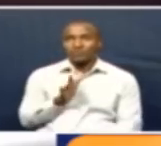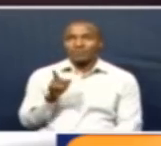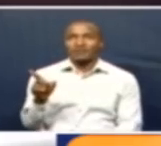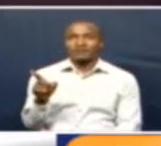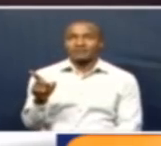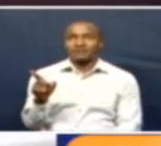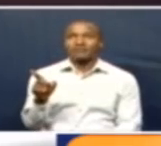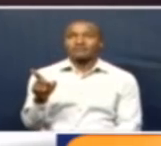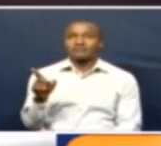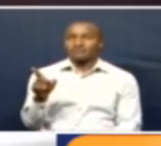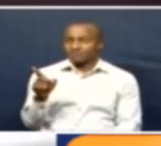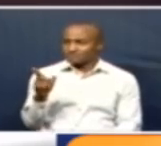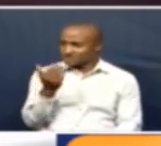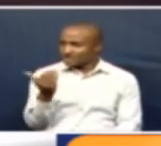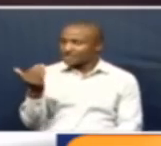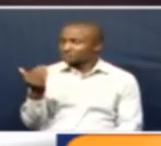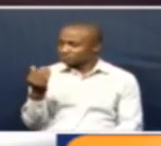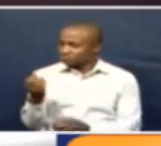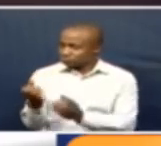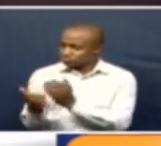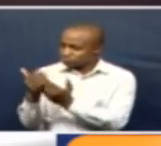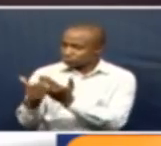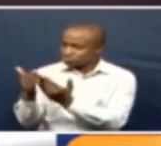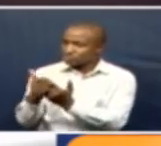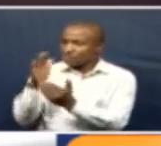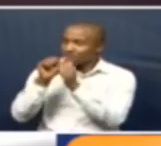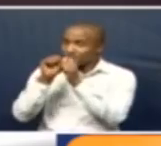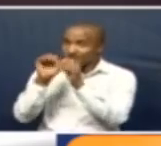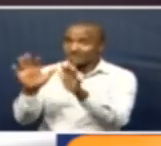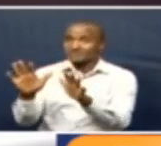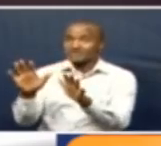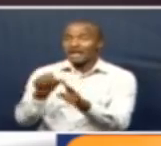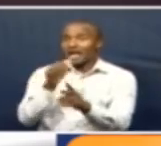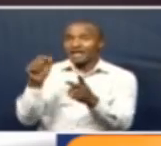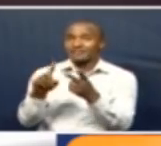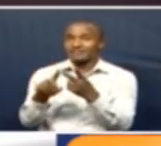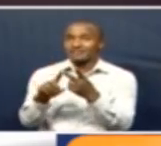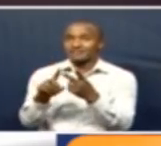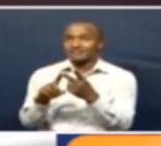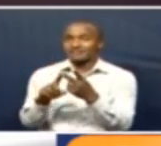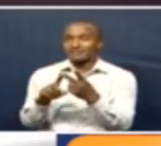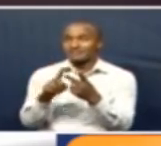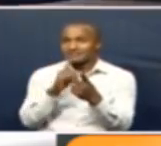looking for a chance to feed God's children spiritually. God bless you. Somebody here is saying,